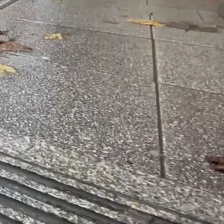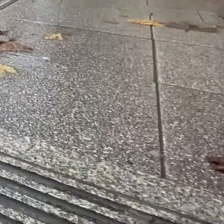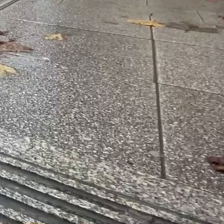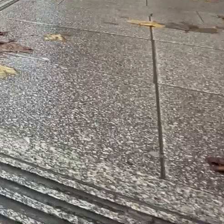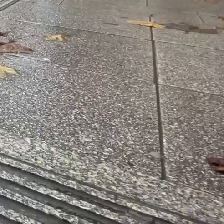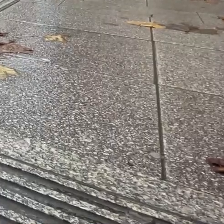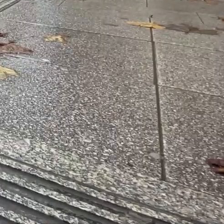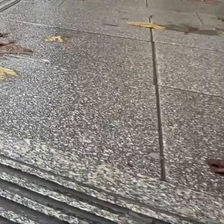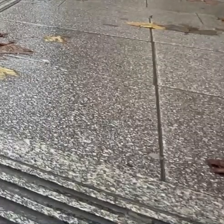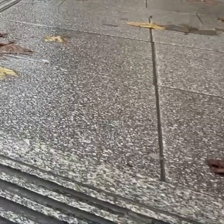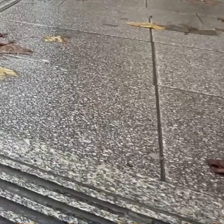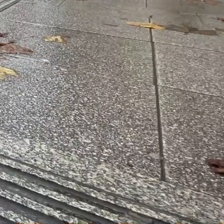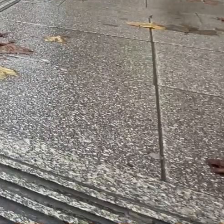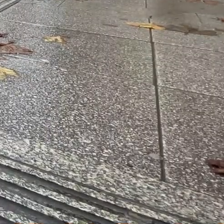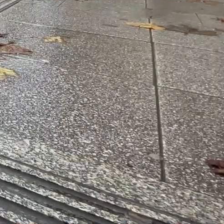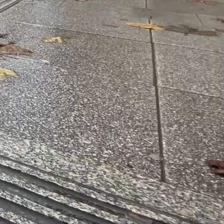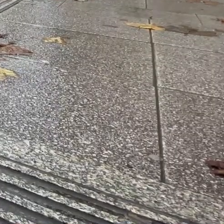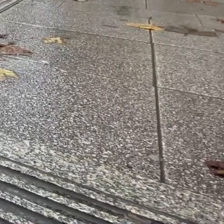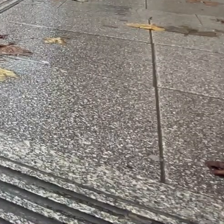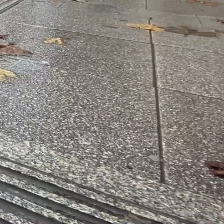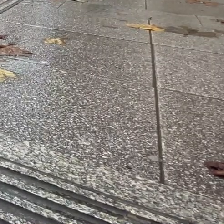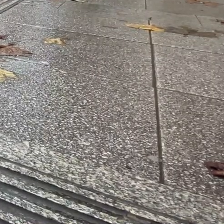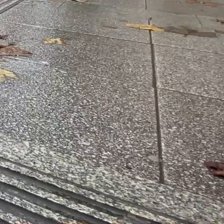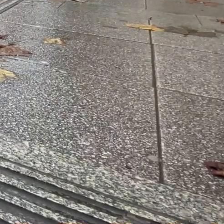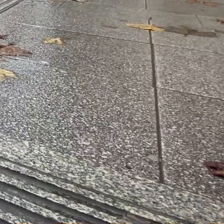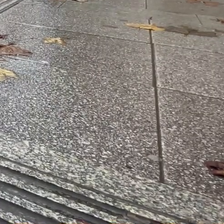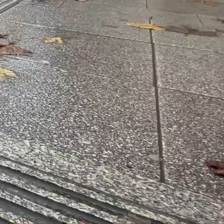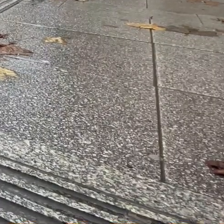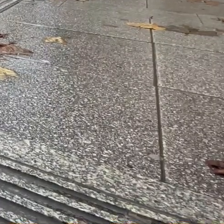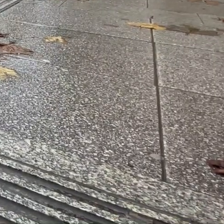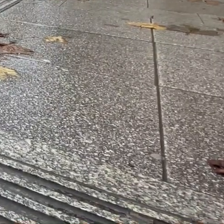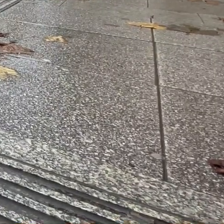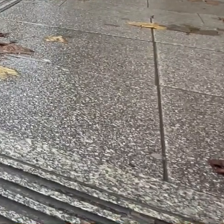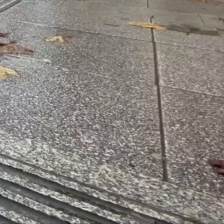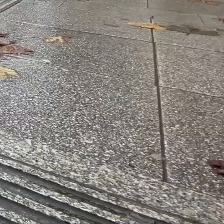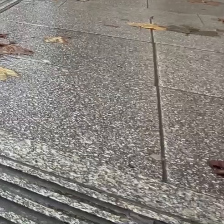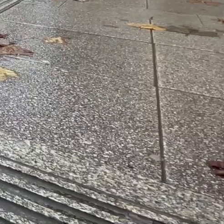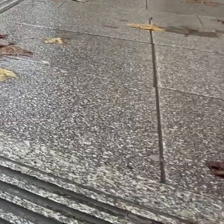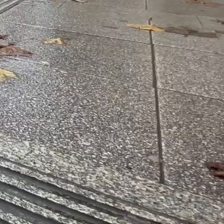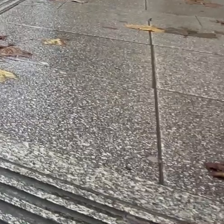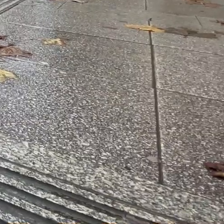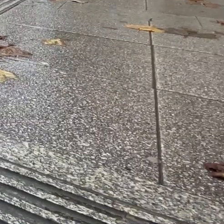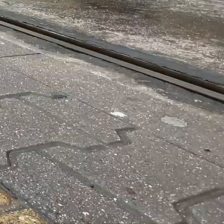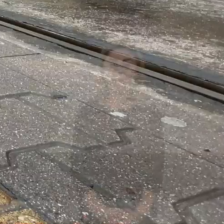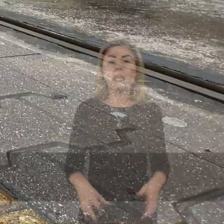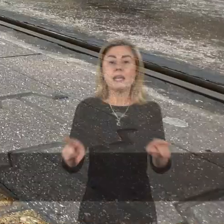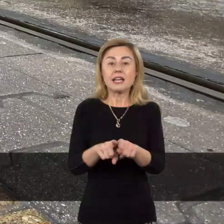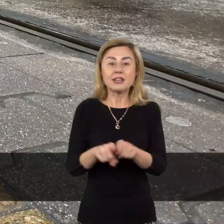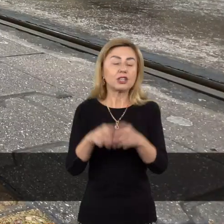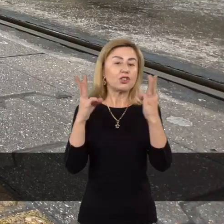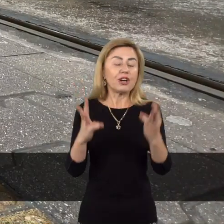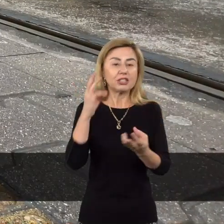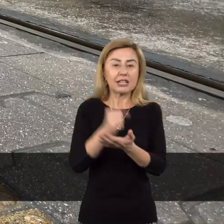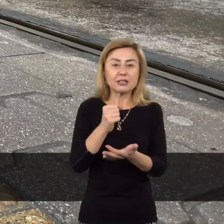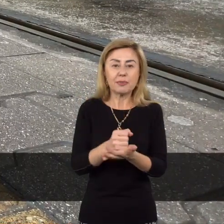linie prowadzące oraz punkty uwagi ułatwiające przemieszczanie się po mieście osobom niedowidzącym i niewidomym. Też istotne